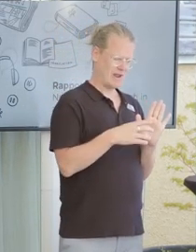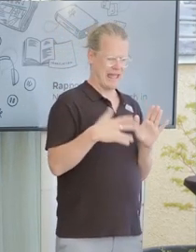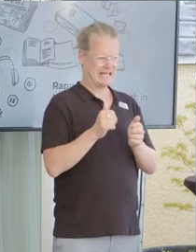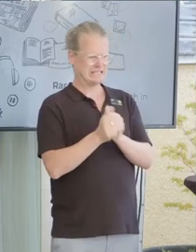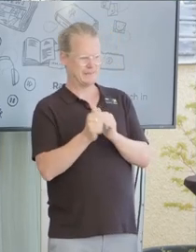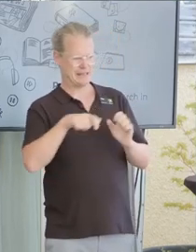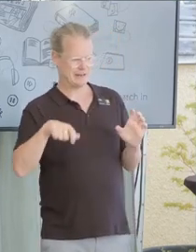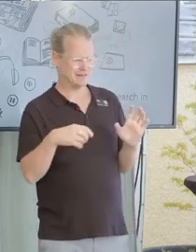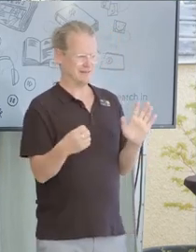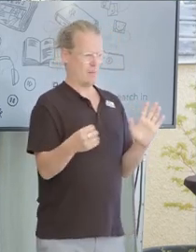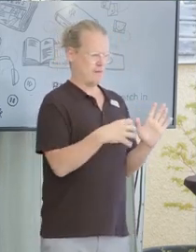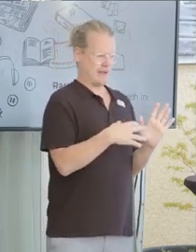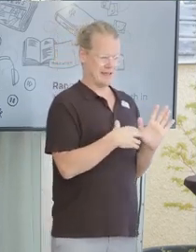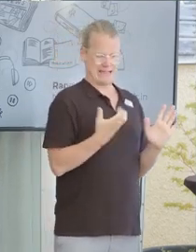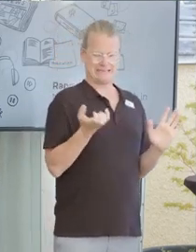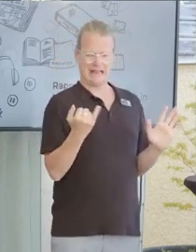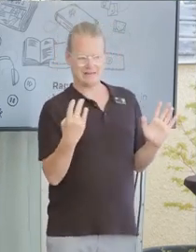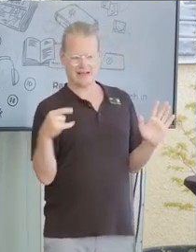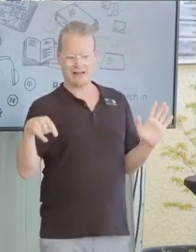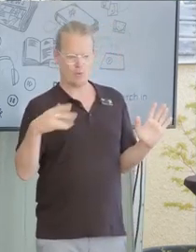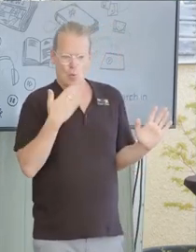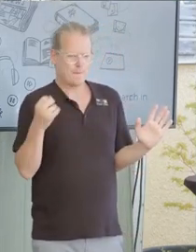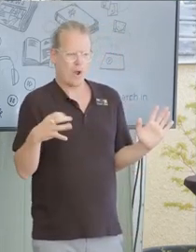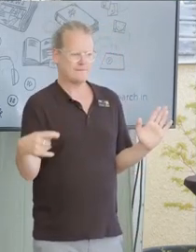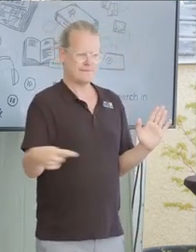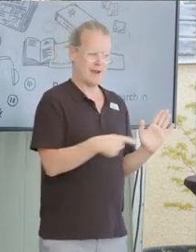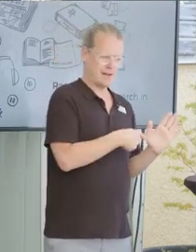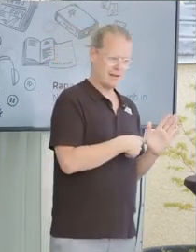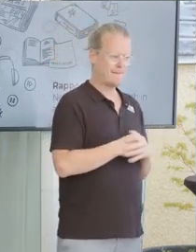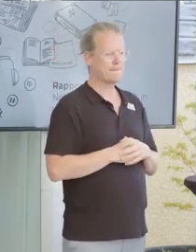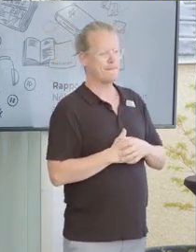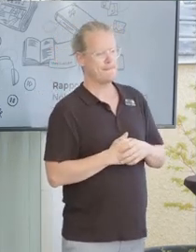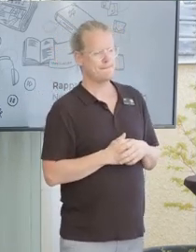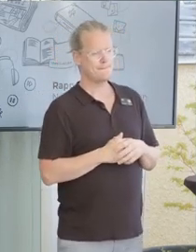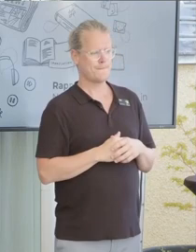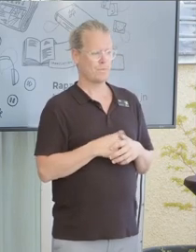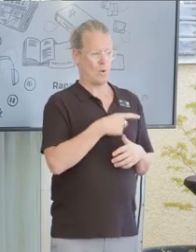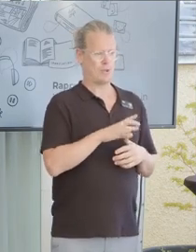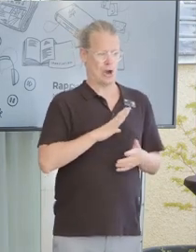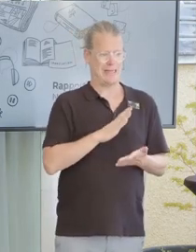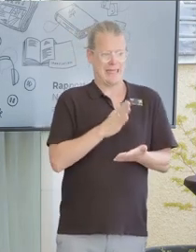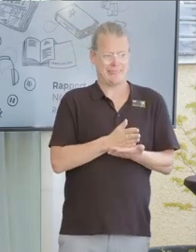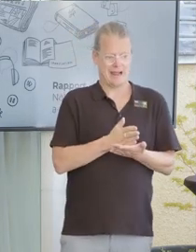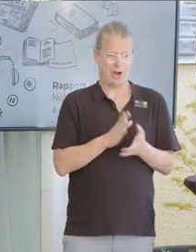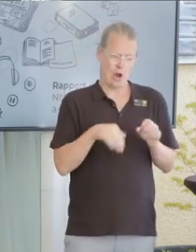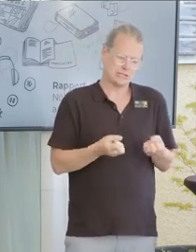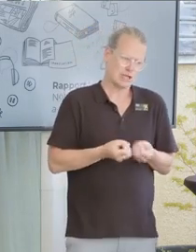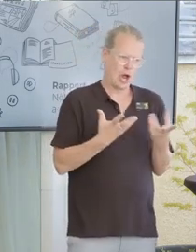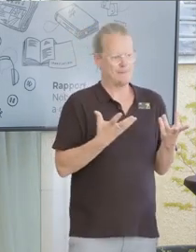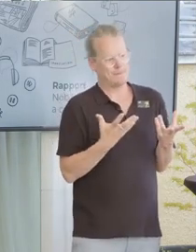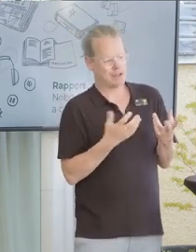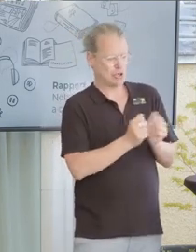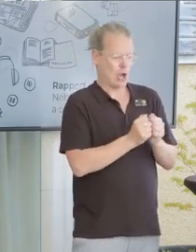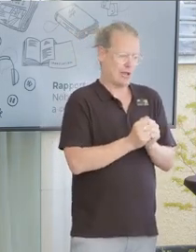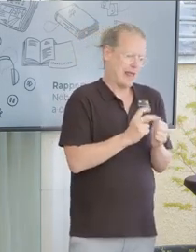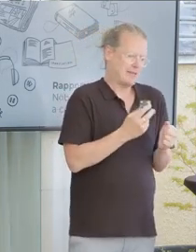Det fanns liksom två väldigt tydliga aktörer. Det är rättighetsinnehavare och de som liksom, stora sociala medieplattformar, alltså Facebook,